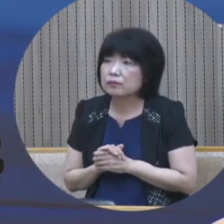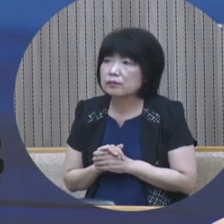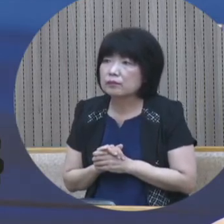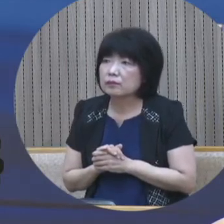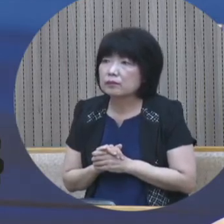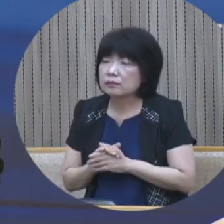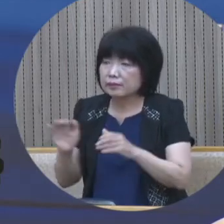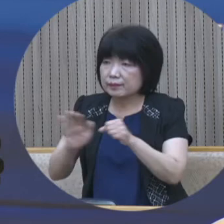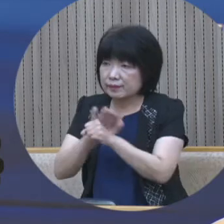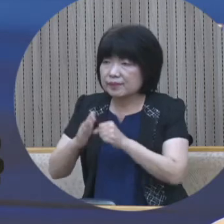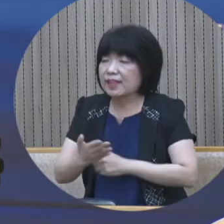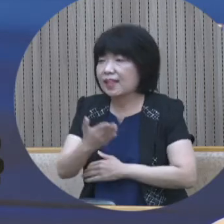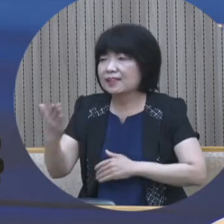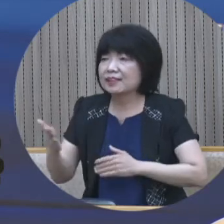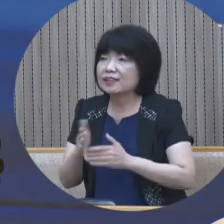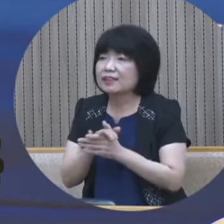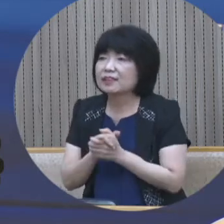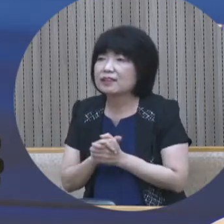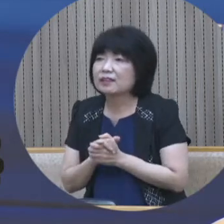사랑하는 여러분,